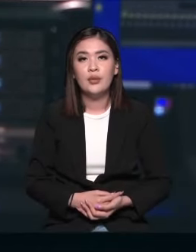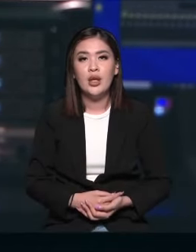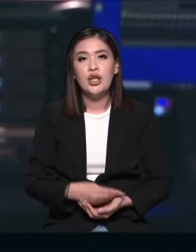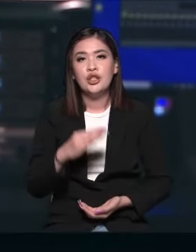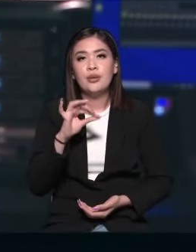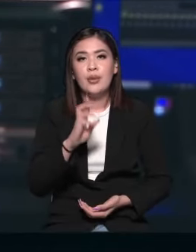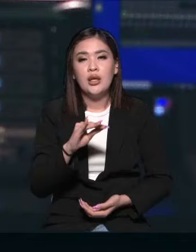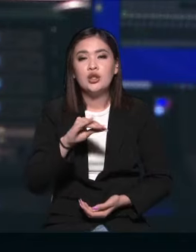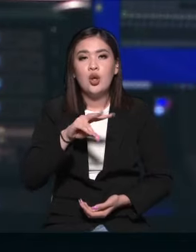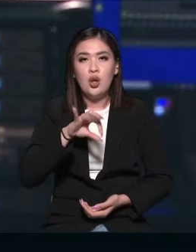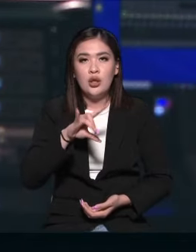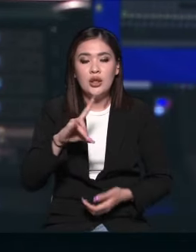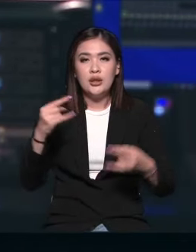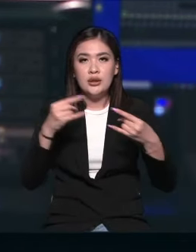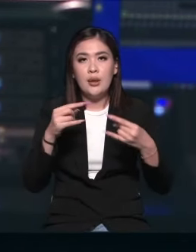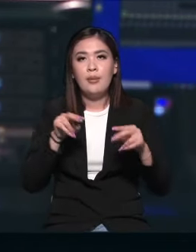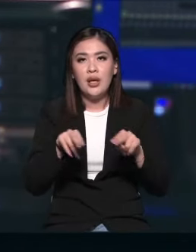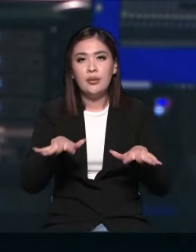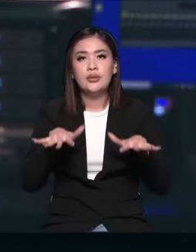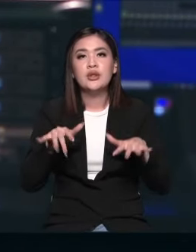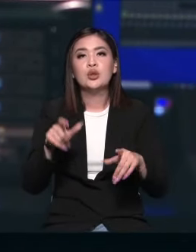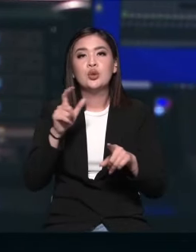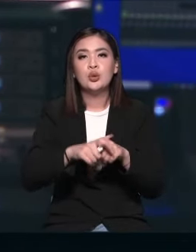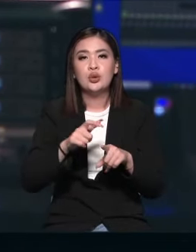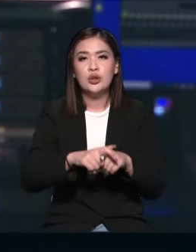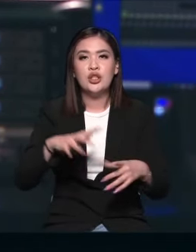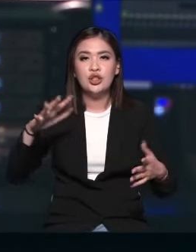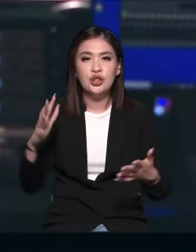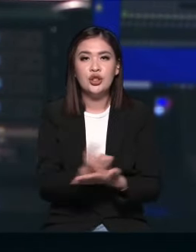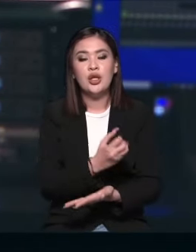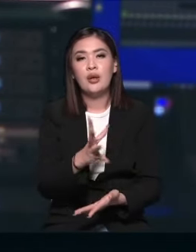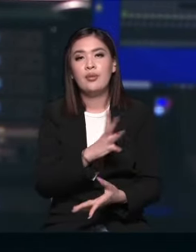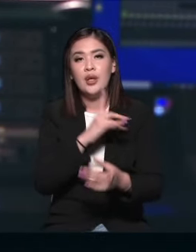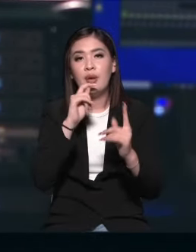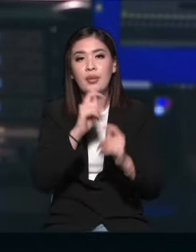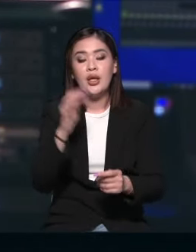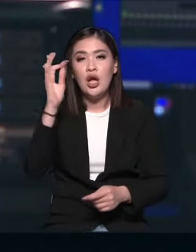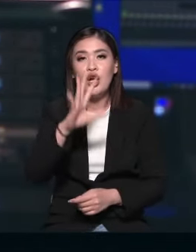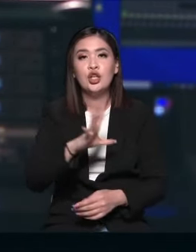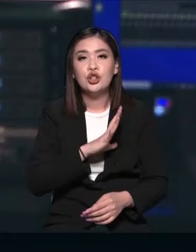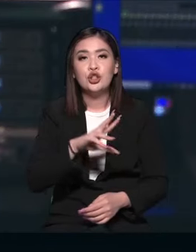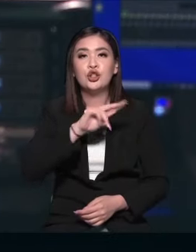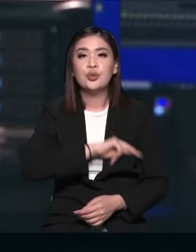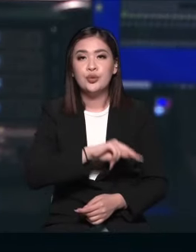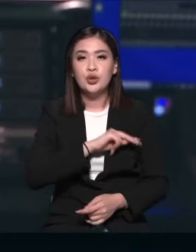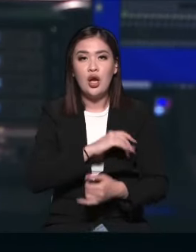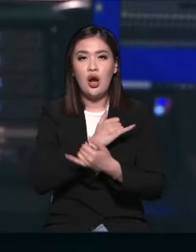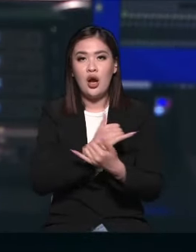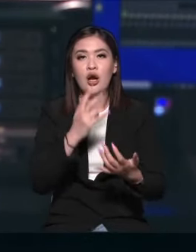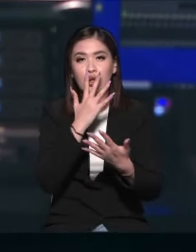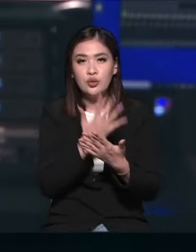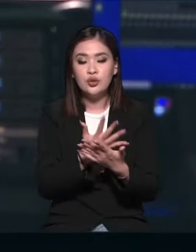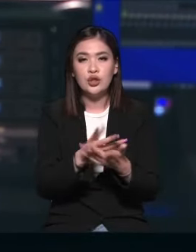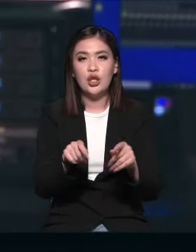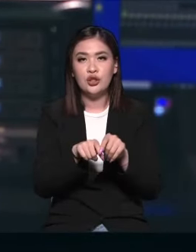Жібек жол телеарнасы парламент сөзі арнайы сыйлығын жеңіп алды. Бұл марапат заң шығарушы органның жұмысын көрерменге ашық